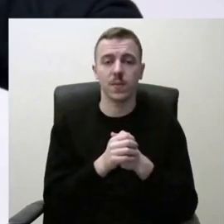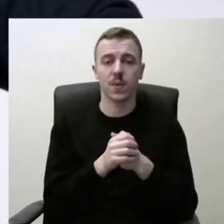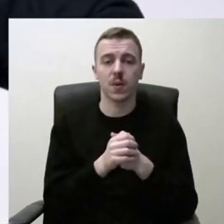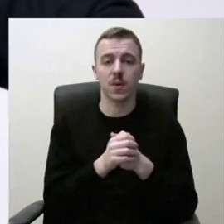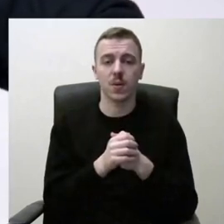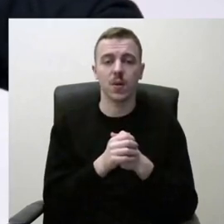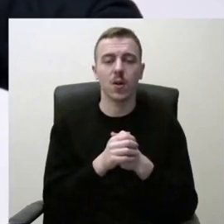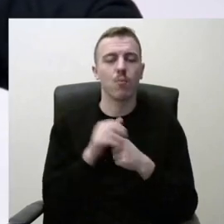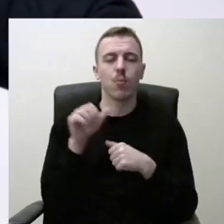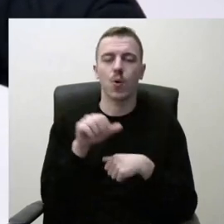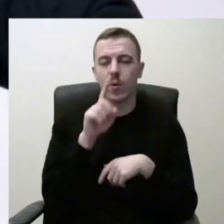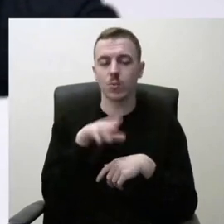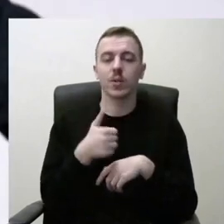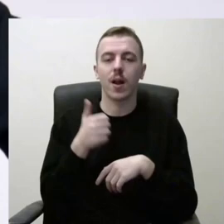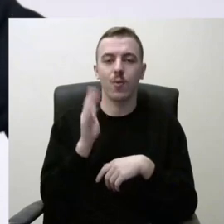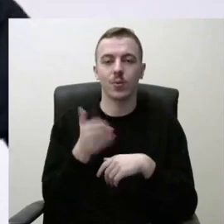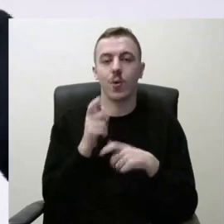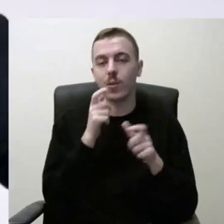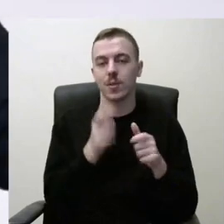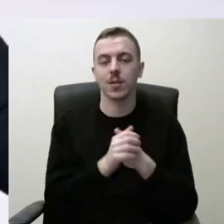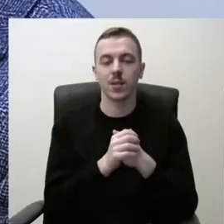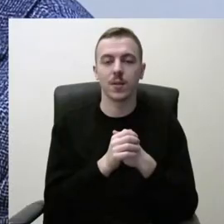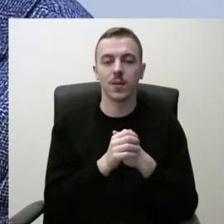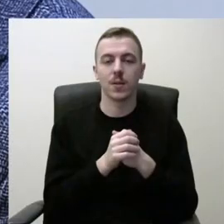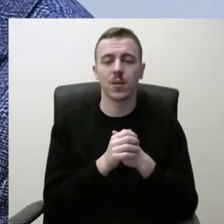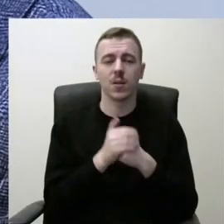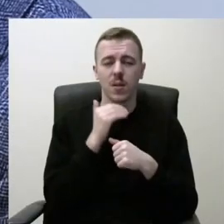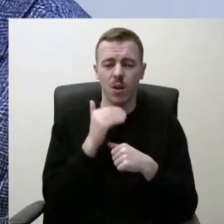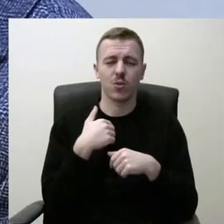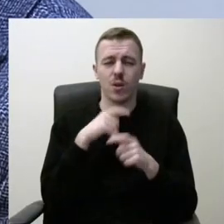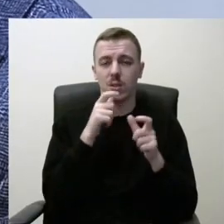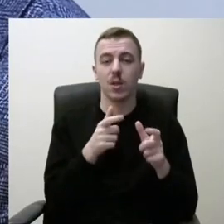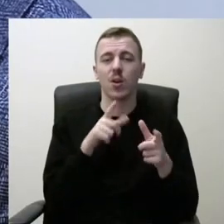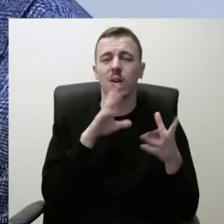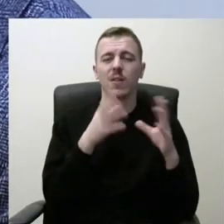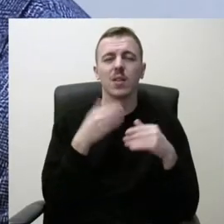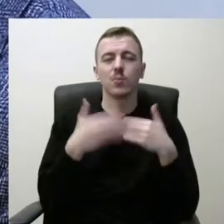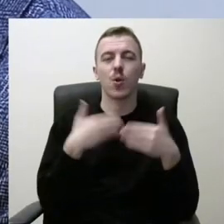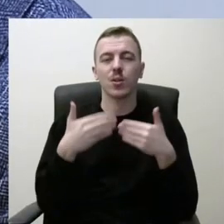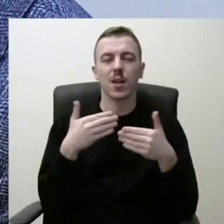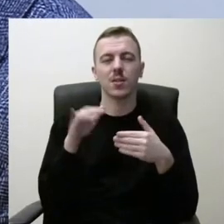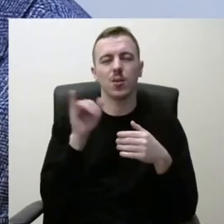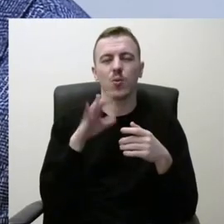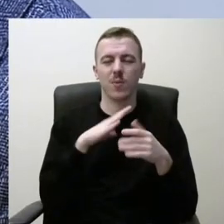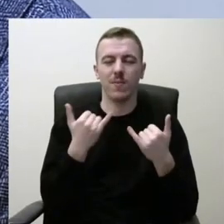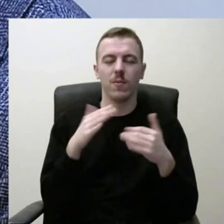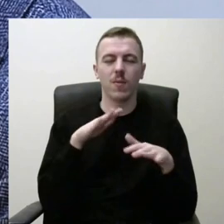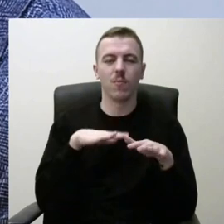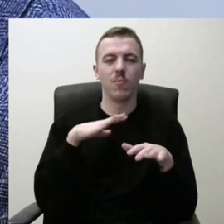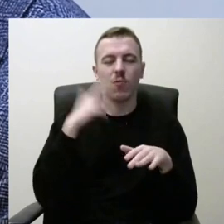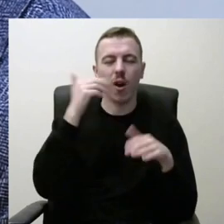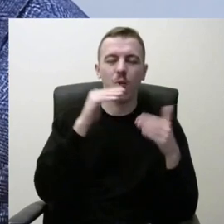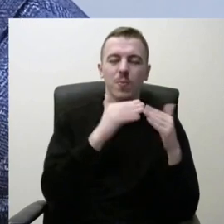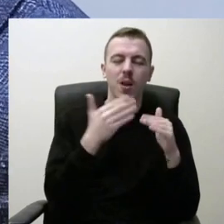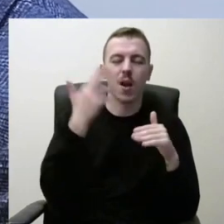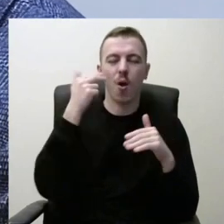blogiau nebus, tik geriau, jeigu atsakysite. Prašom. Be abejo, atsakysiu, visas šitas procesas, kuris įvyko tarp Kauno miesto ir Kauno rajono, tai